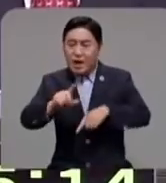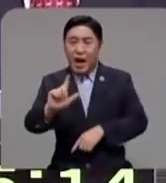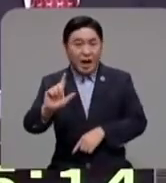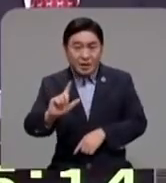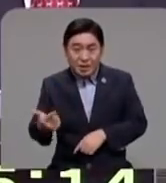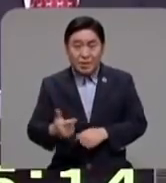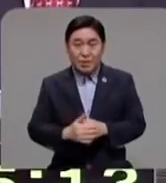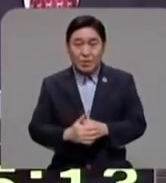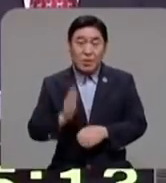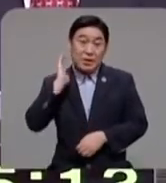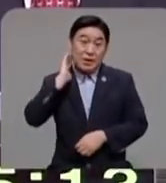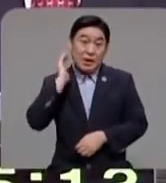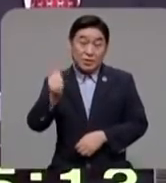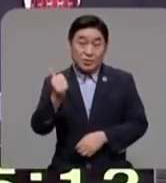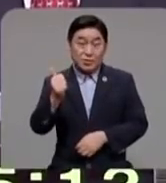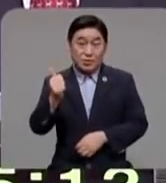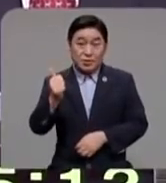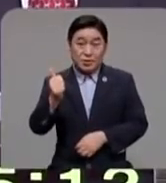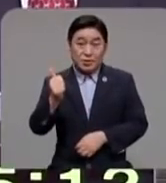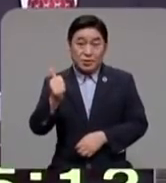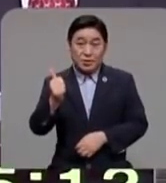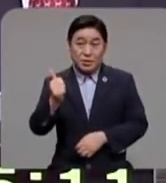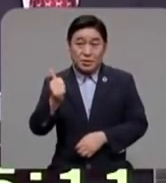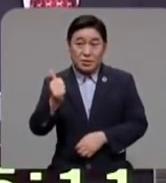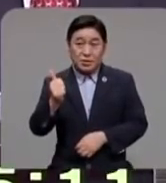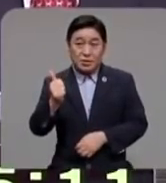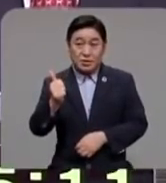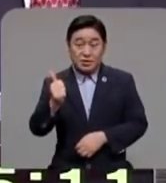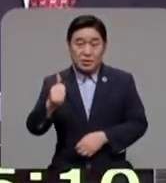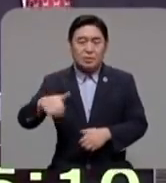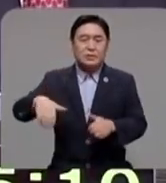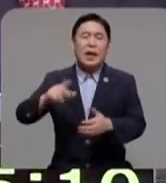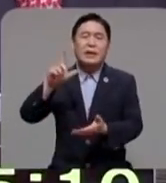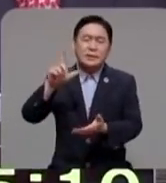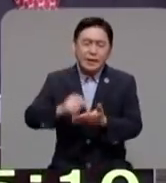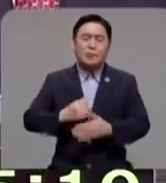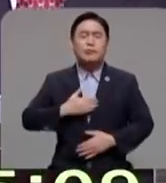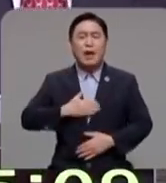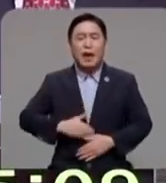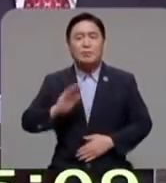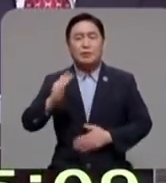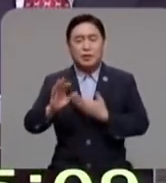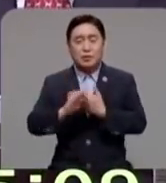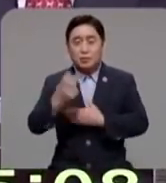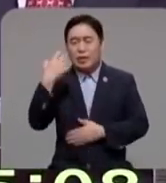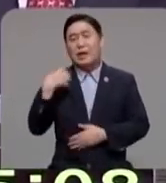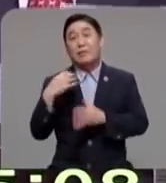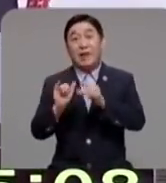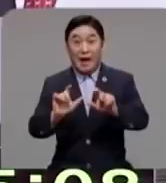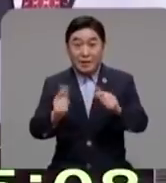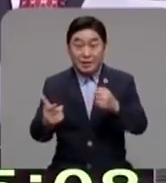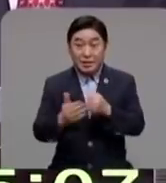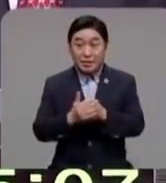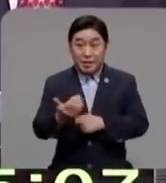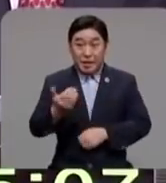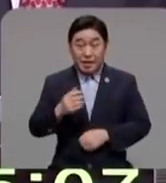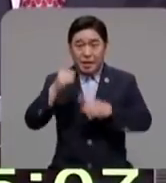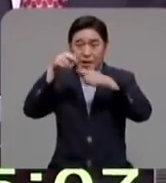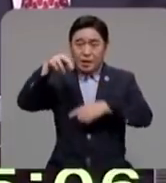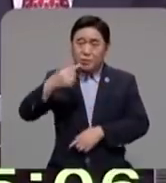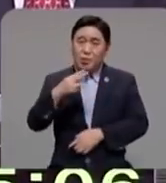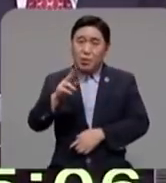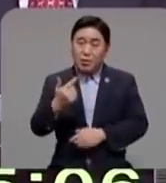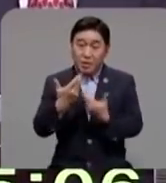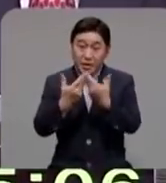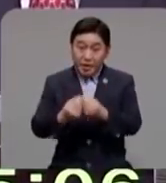그렇습니다. 대통령이 수사 네. 외곽만 안면 되는 그렇습니다. 것이지 수사 실무자는 아니거든요. 그리고 방금 소련